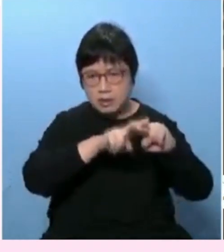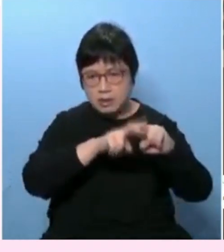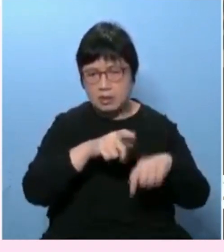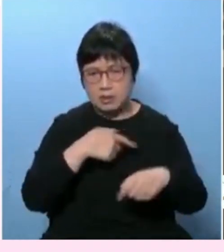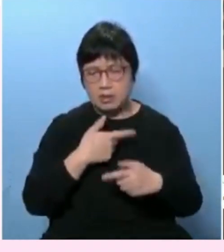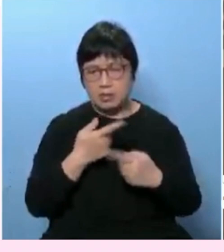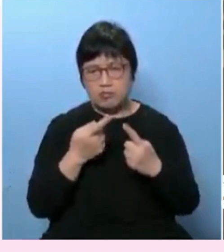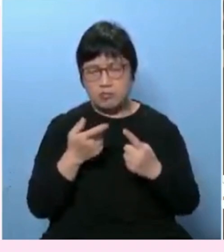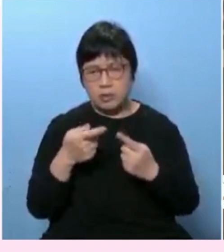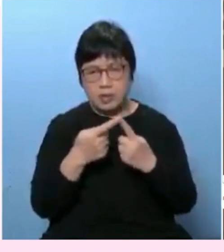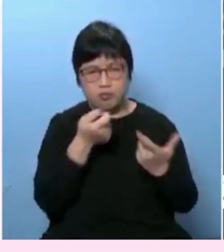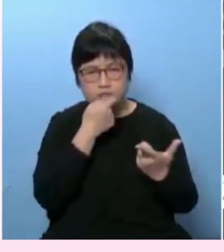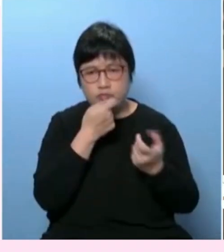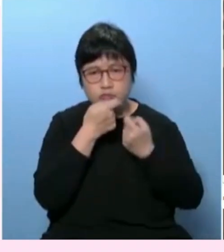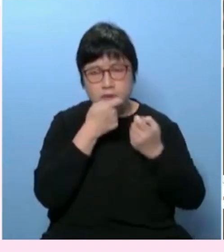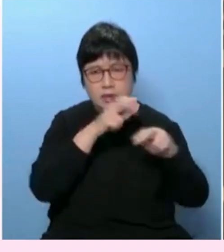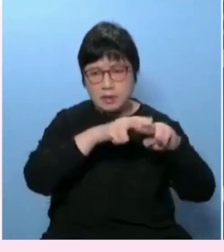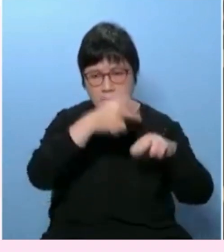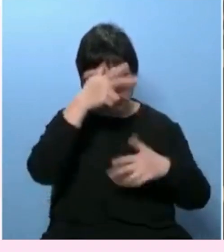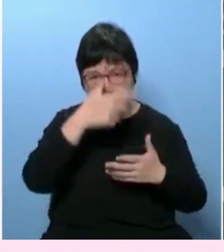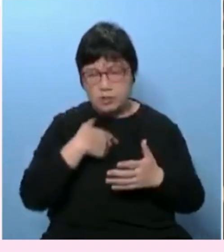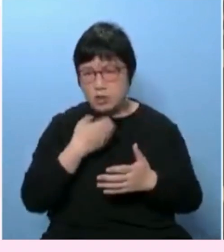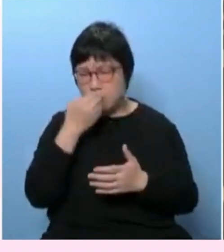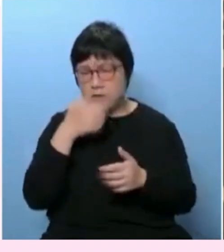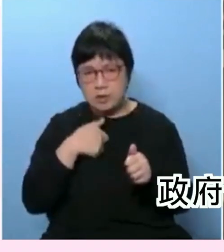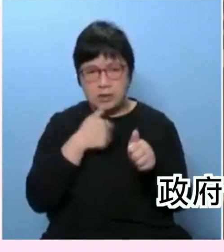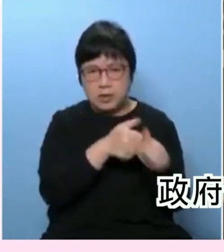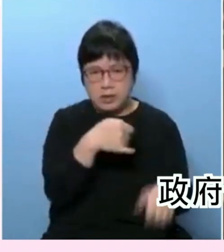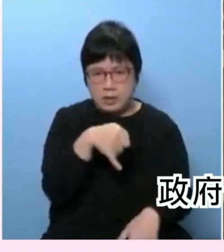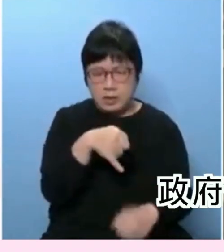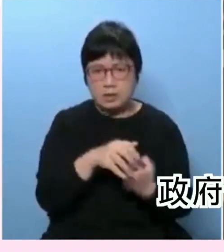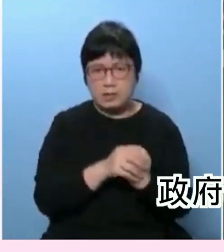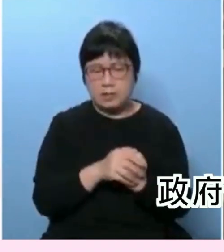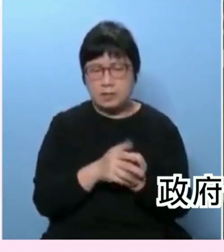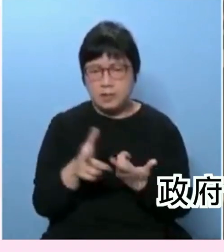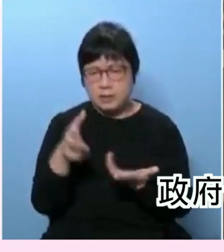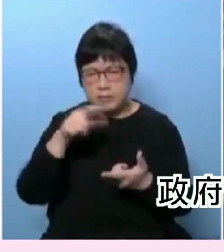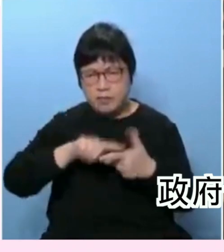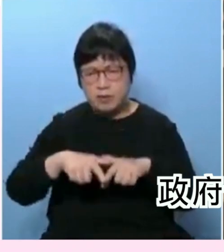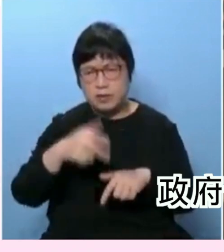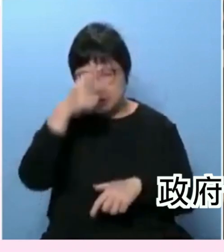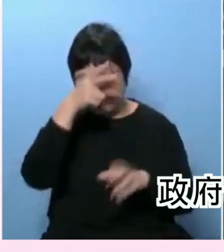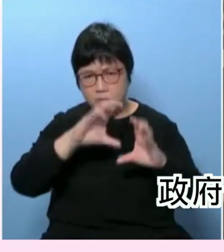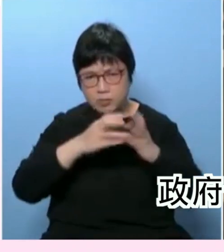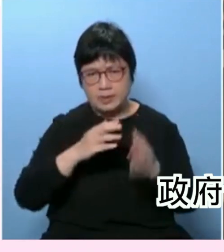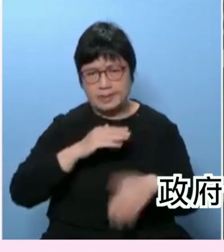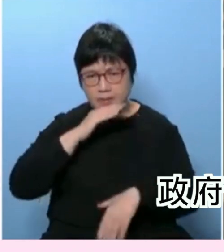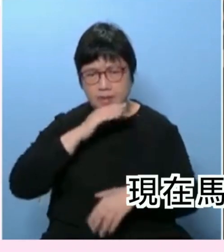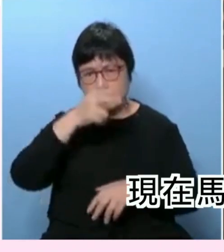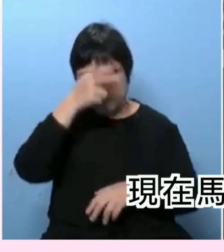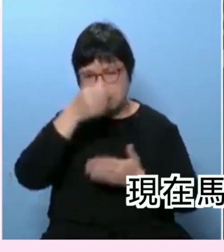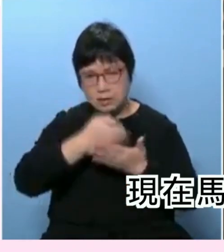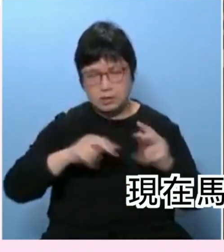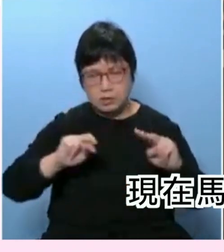受歡迎嘅呢種態度、呢種制呢個情況喎。有咩辦法？政府係各部門可以唔好等咗我哋政改之後啦，而